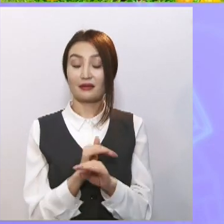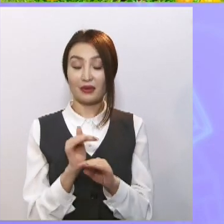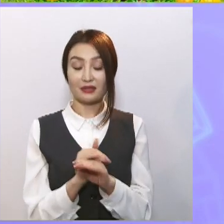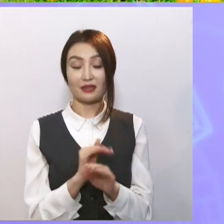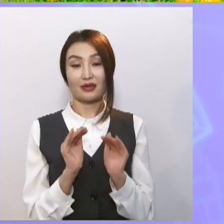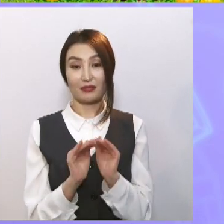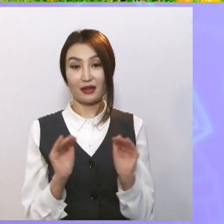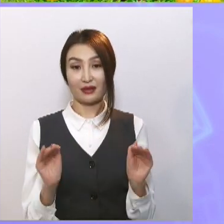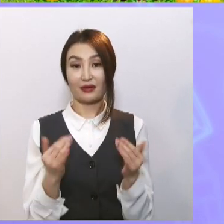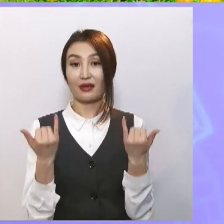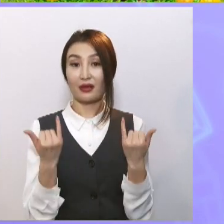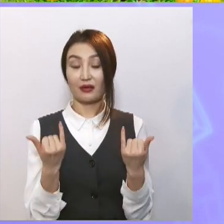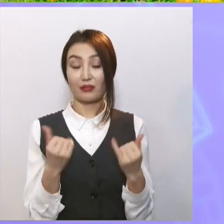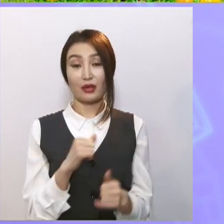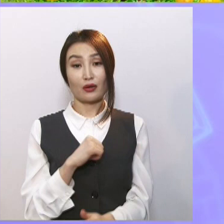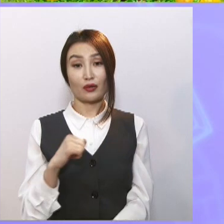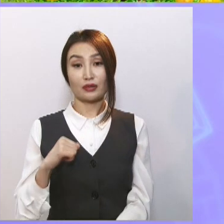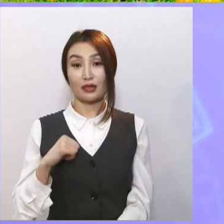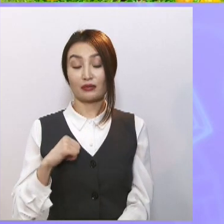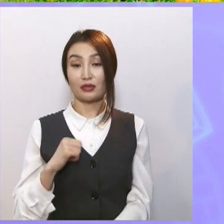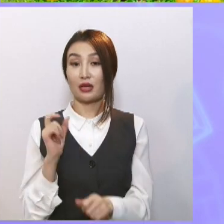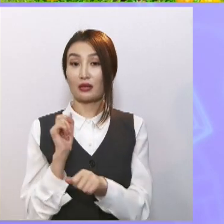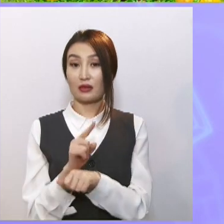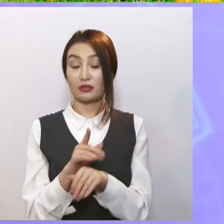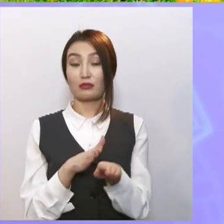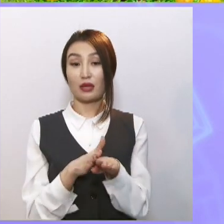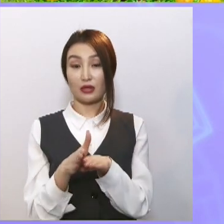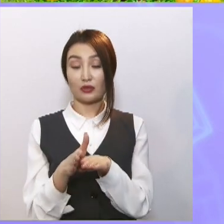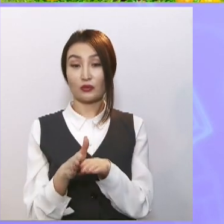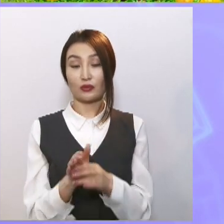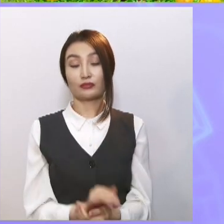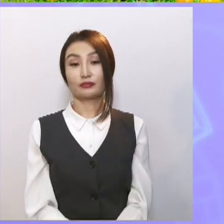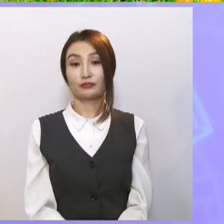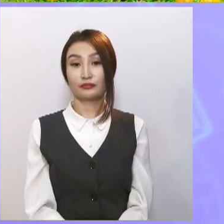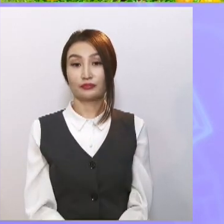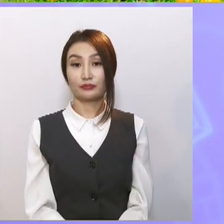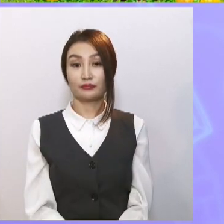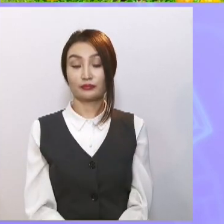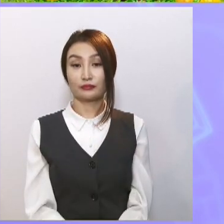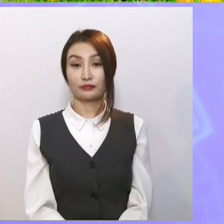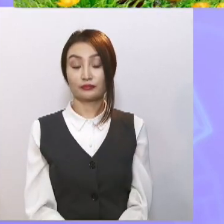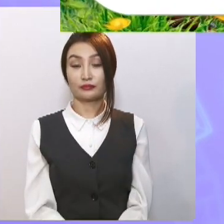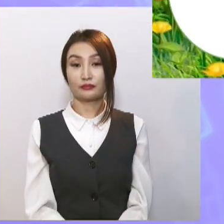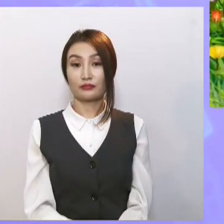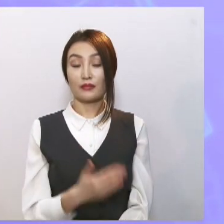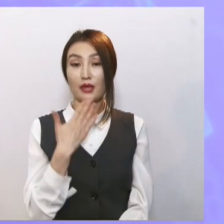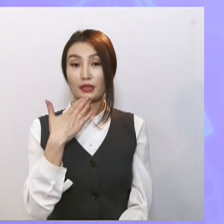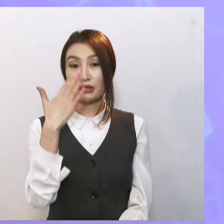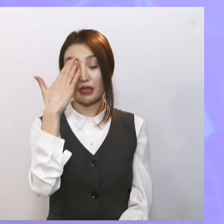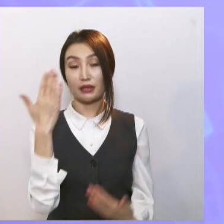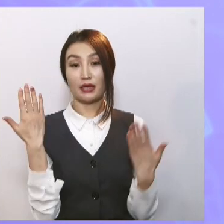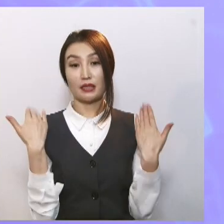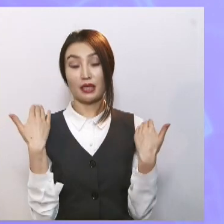Азаматсыңар балдар, эми өз алдыбызча тапшырма аткарууга кезек келди. Жайкы эс